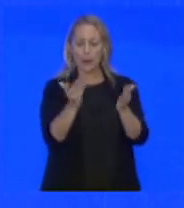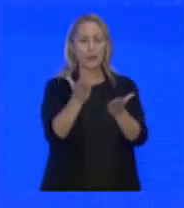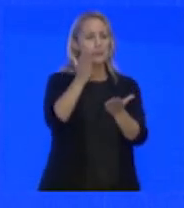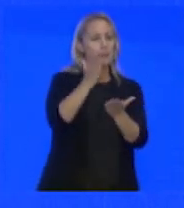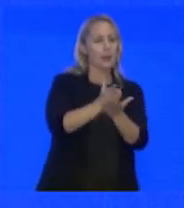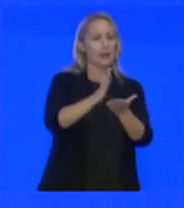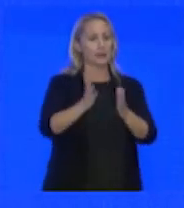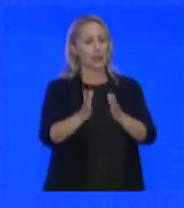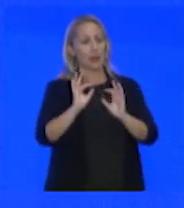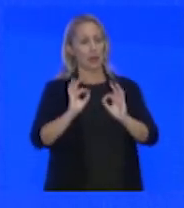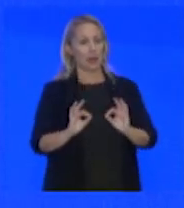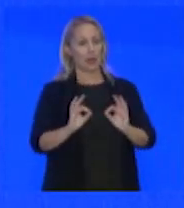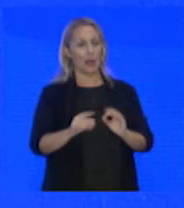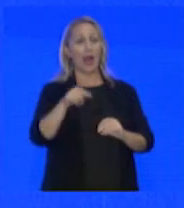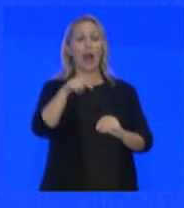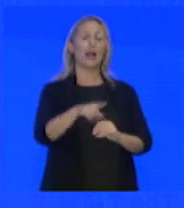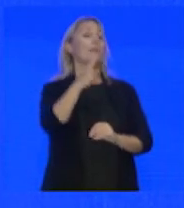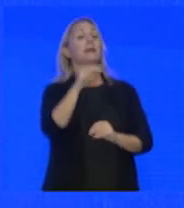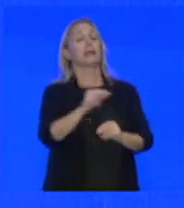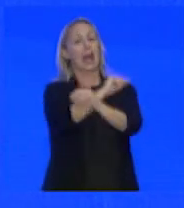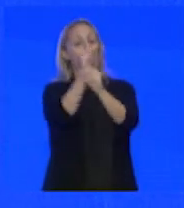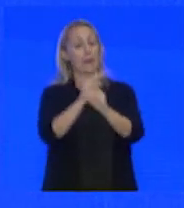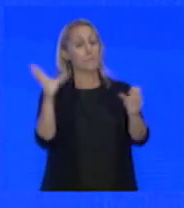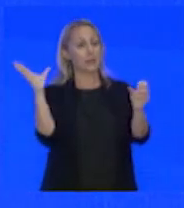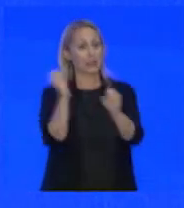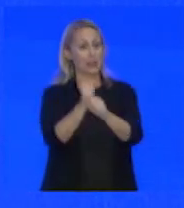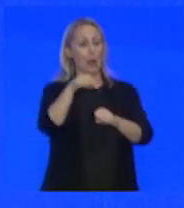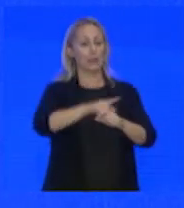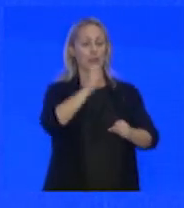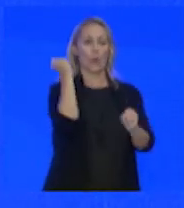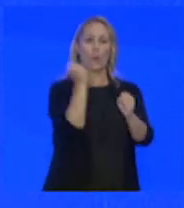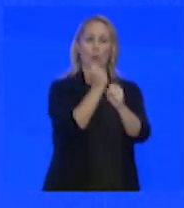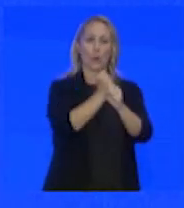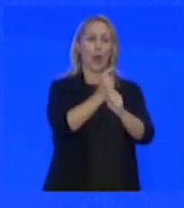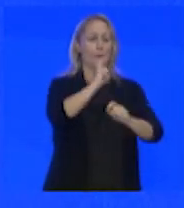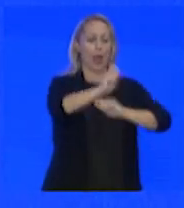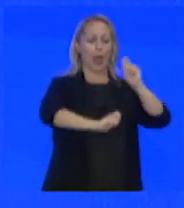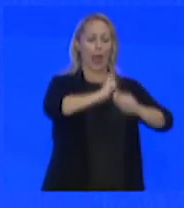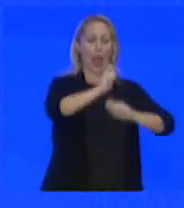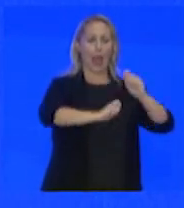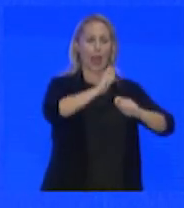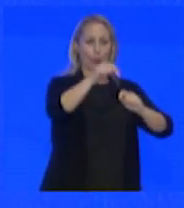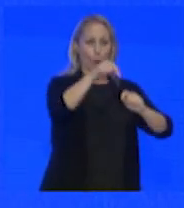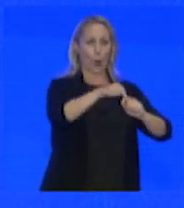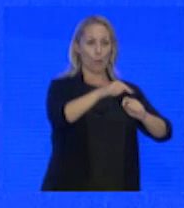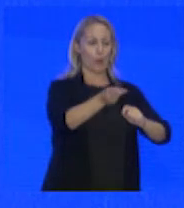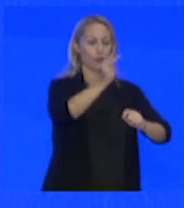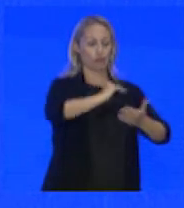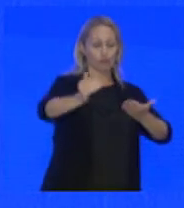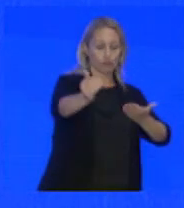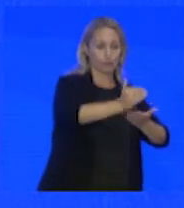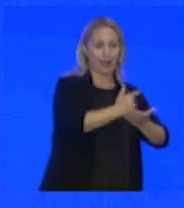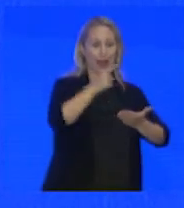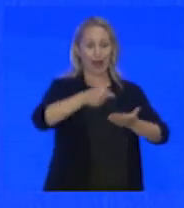επιτυχία θα είναι όταν παράλληλα με ένα μεγάλο έργο να αυξάνει το τζίρο του και ένα μικρό μαγαζί. Και όταν δίπλα